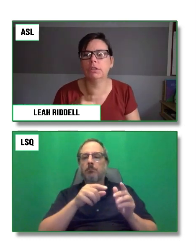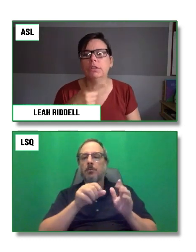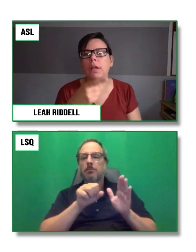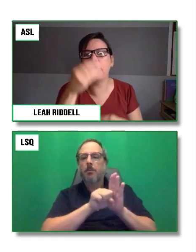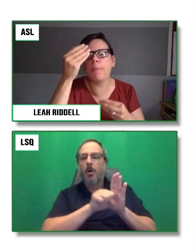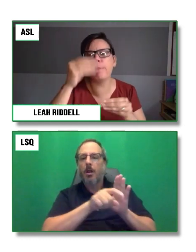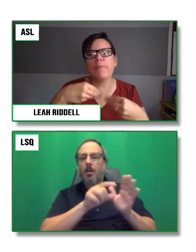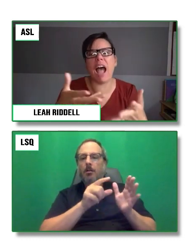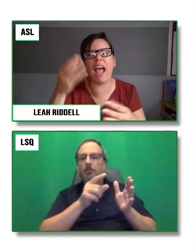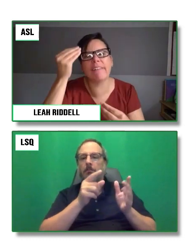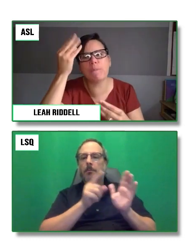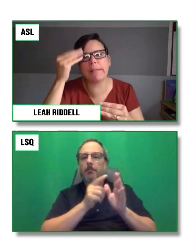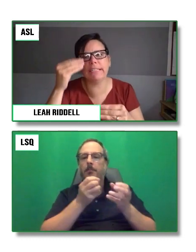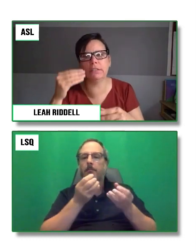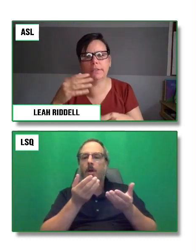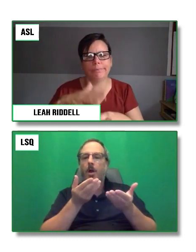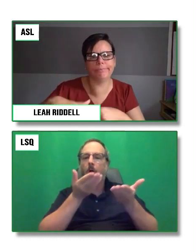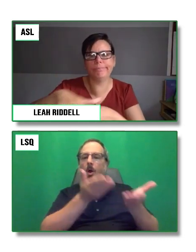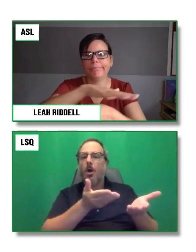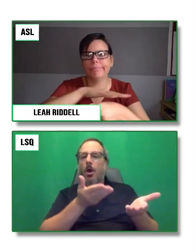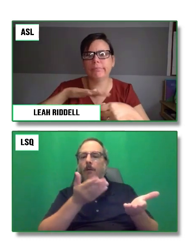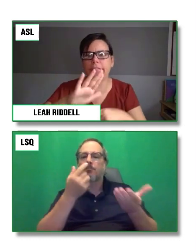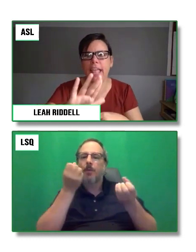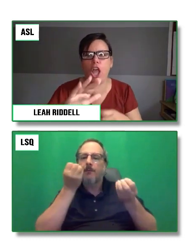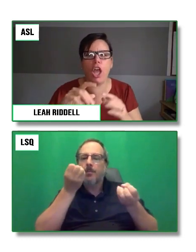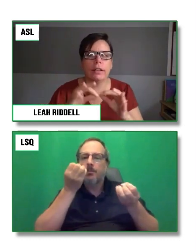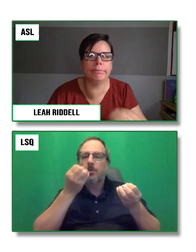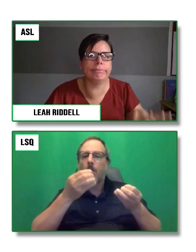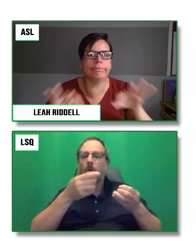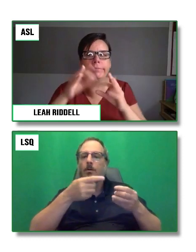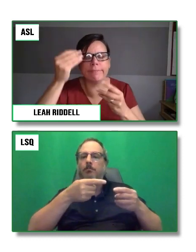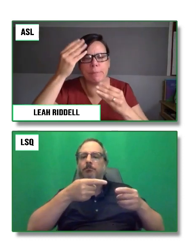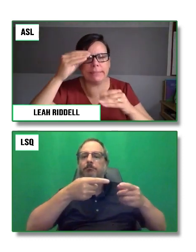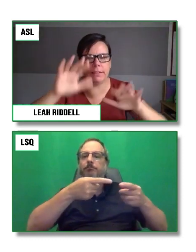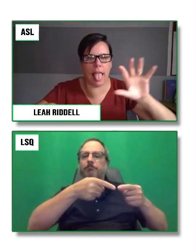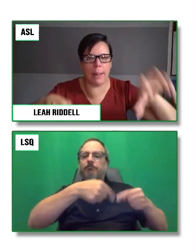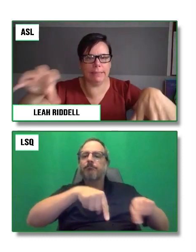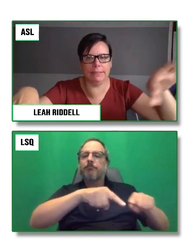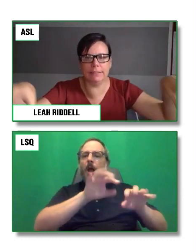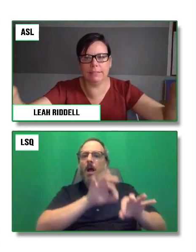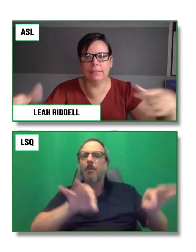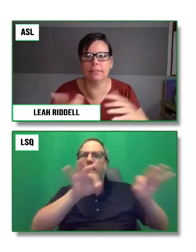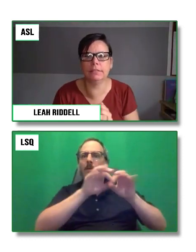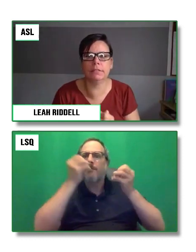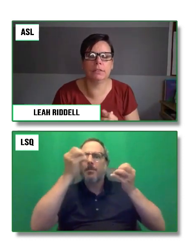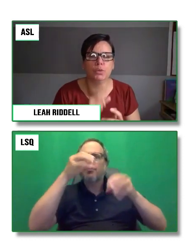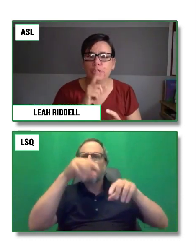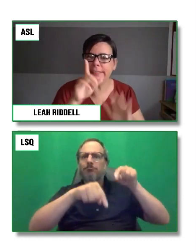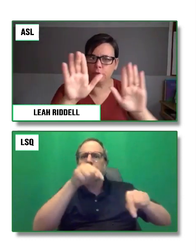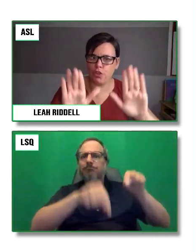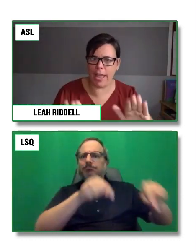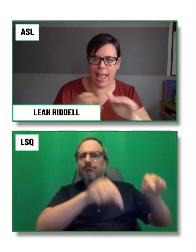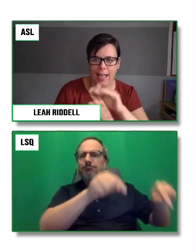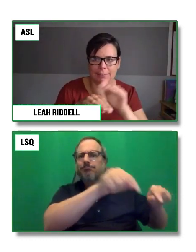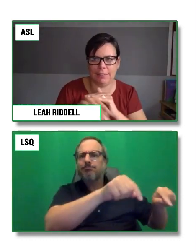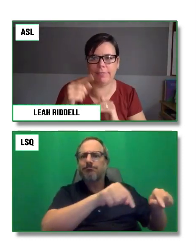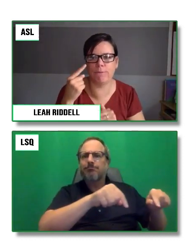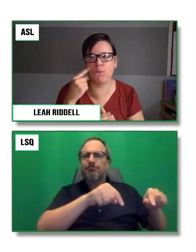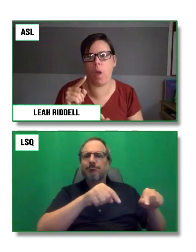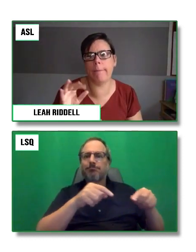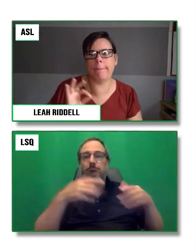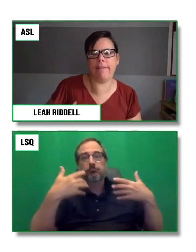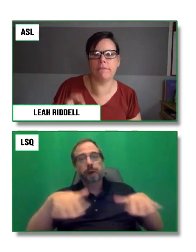Donc, sur l'image, on voit la description de sonore, on voit l'icône et le texte indique fournir des informations sur les